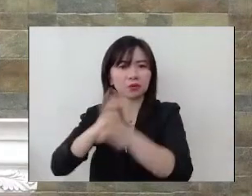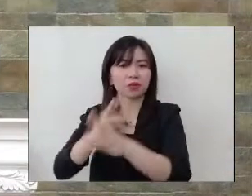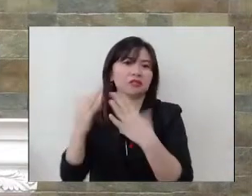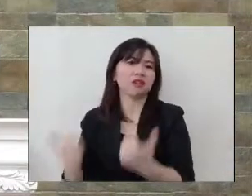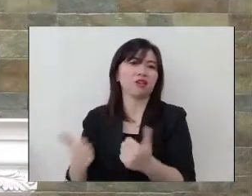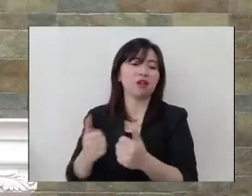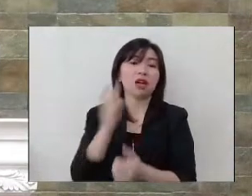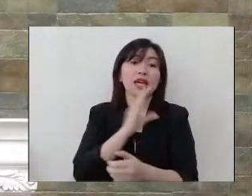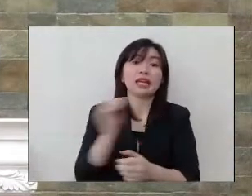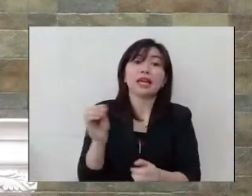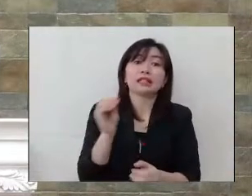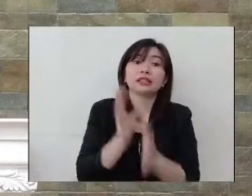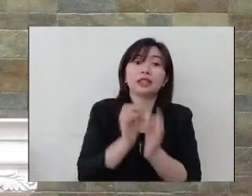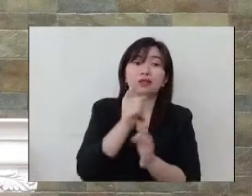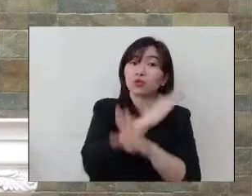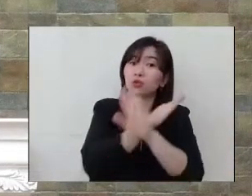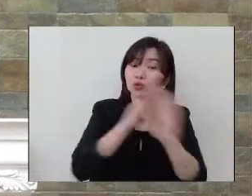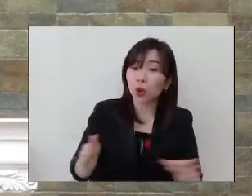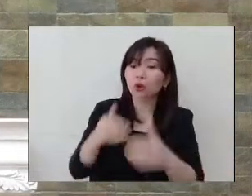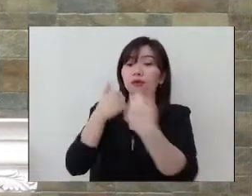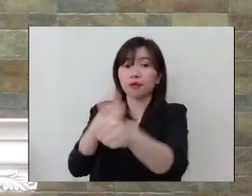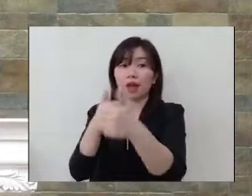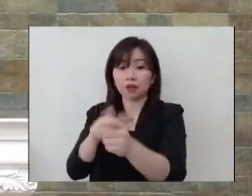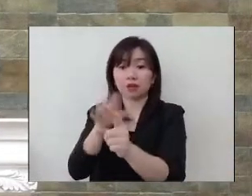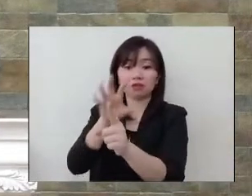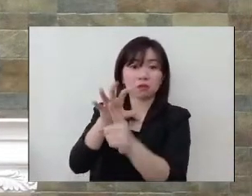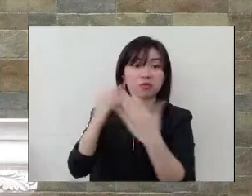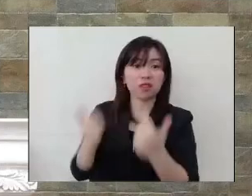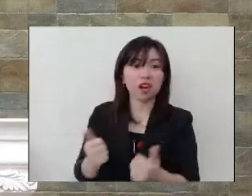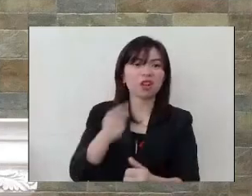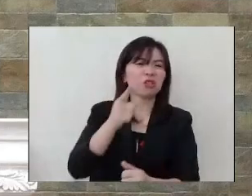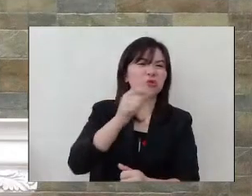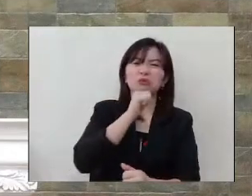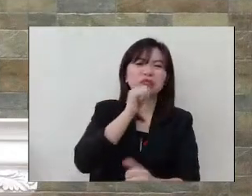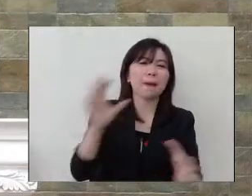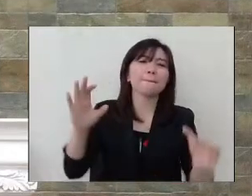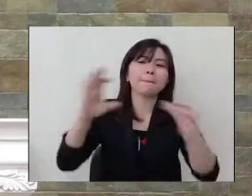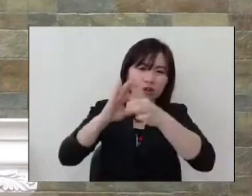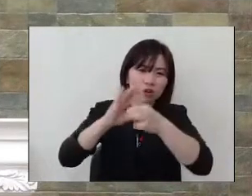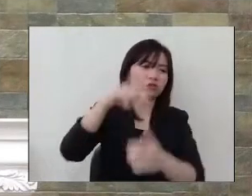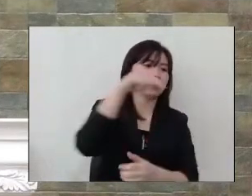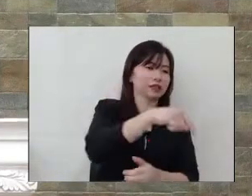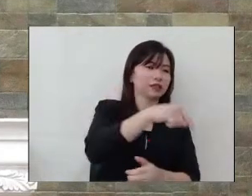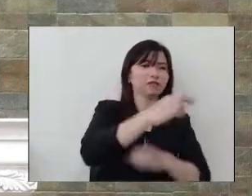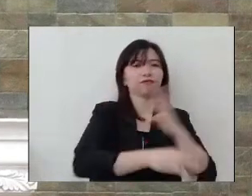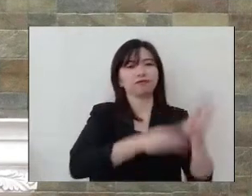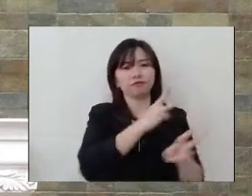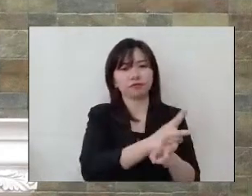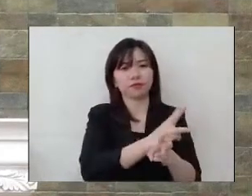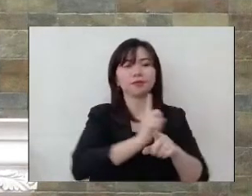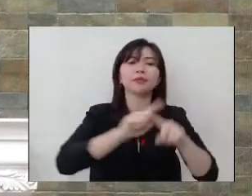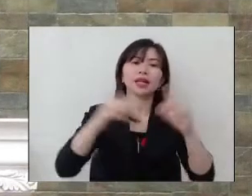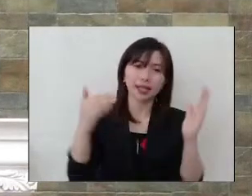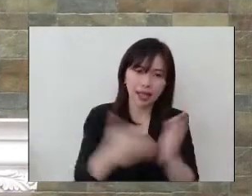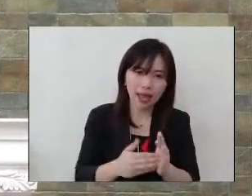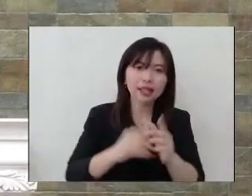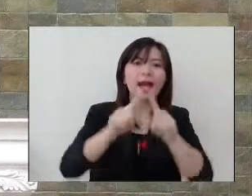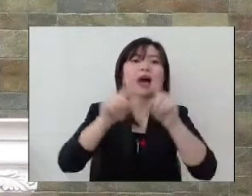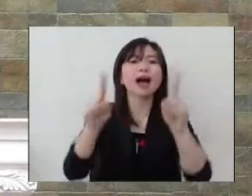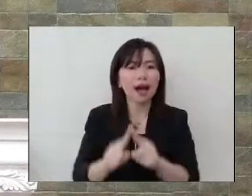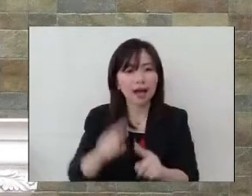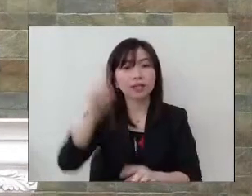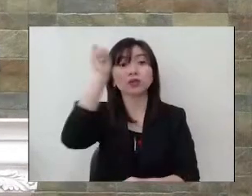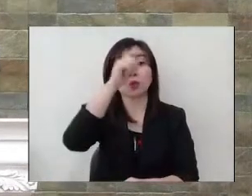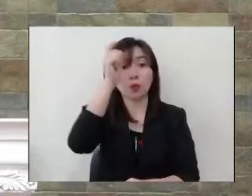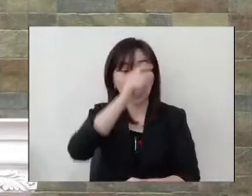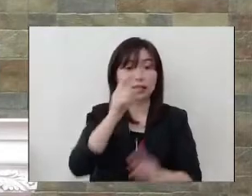mga nagpapakilalang Christian young people, hindi ka belong sa mundo na ito. But as a wise Christian young